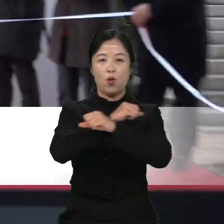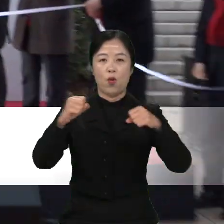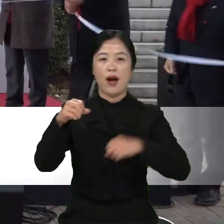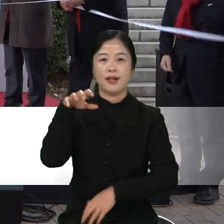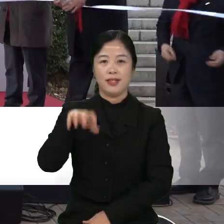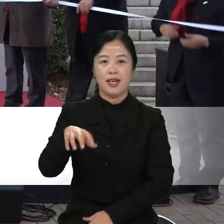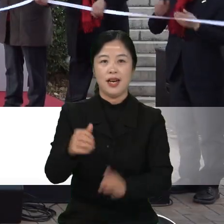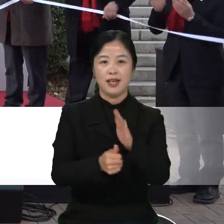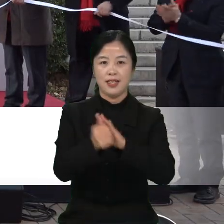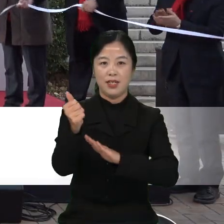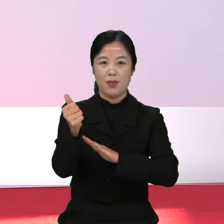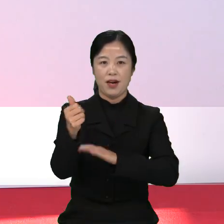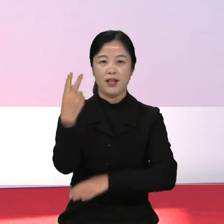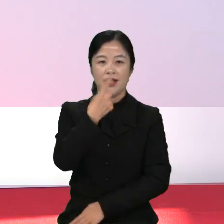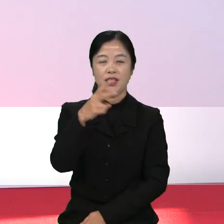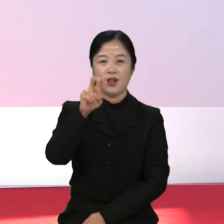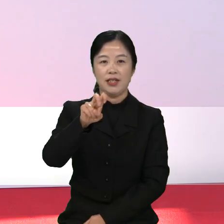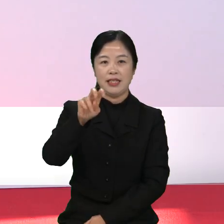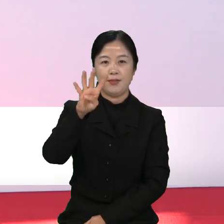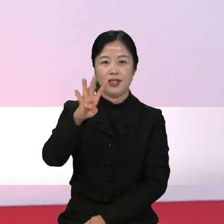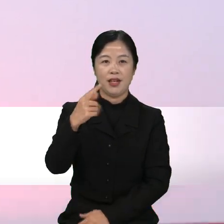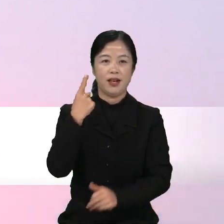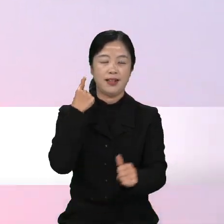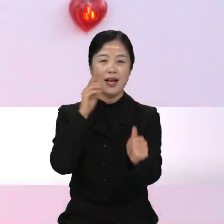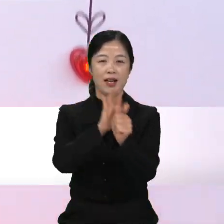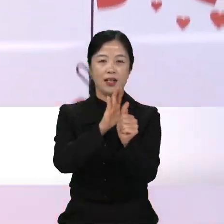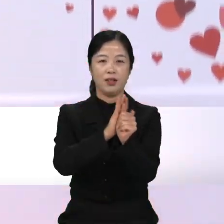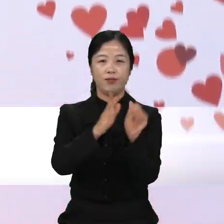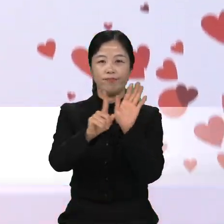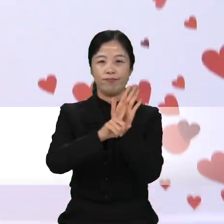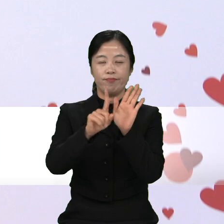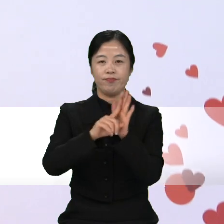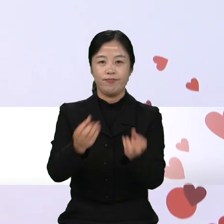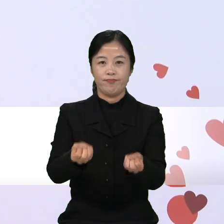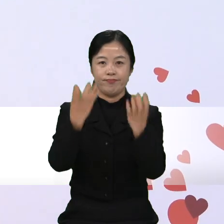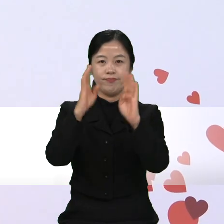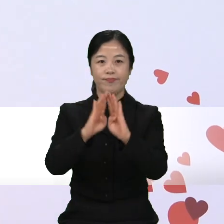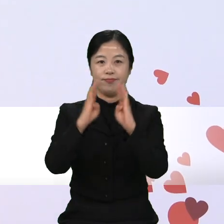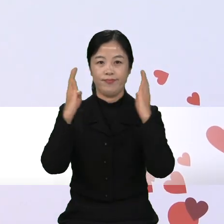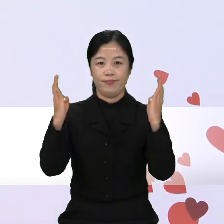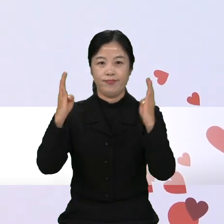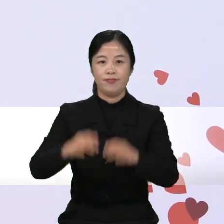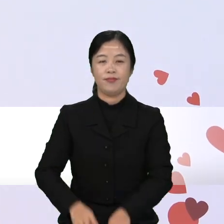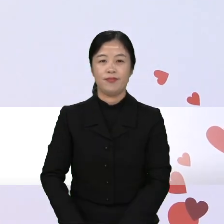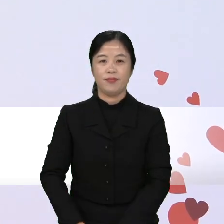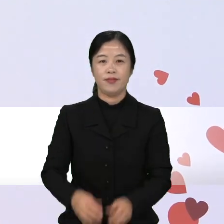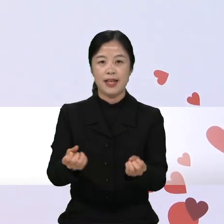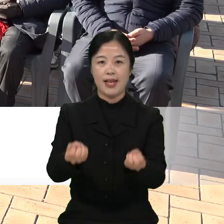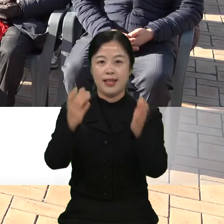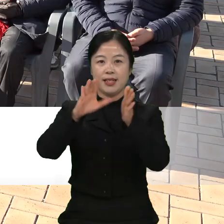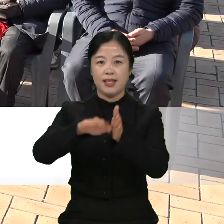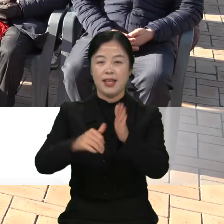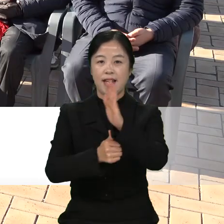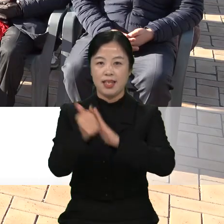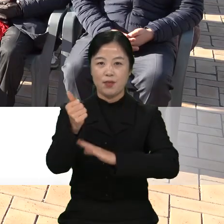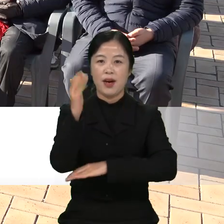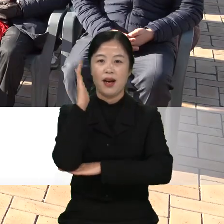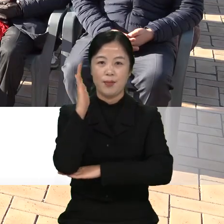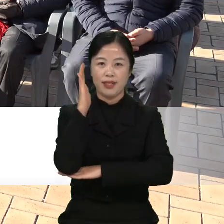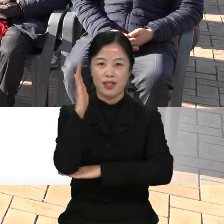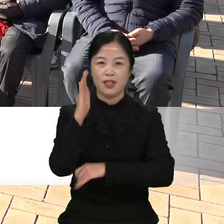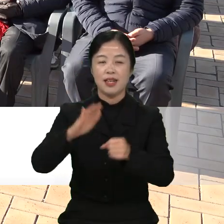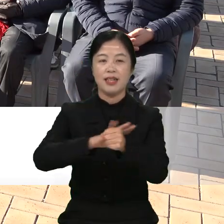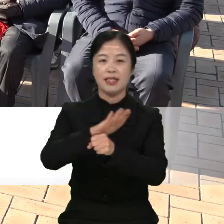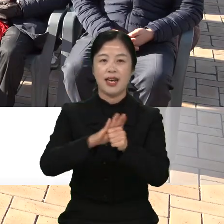시청 광장에서 희망 2024 나눔 캠페인 출범식을 개최했습니다 출범식에서는 희망 메시지